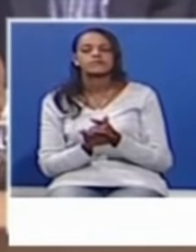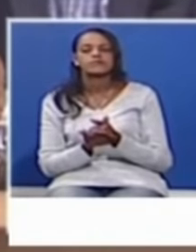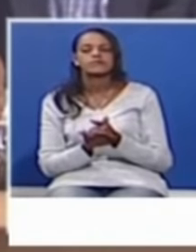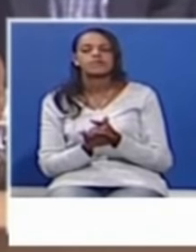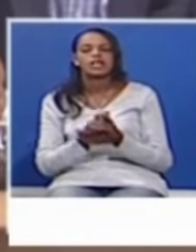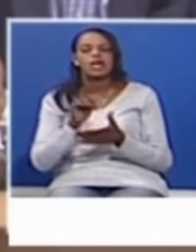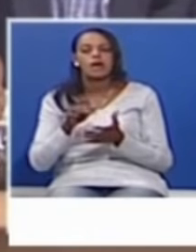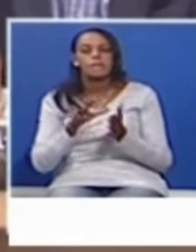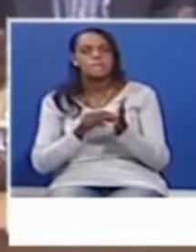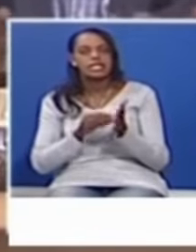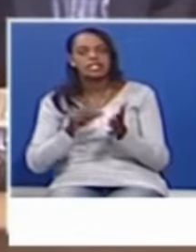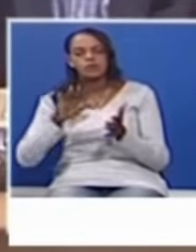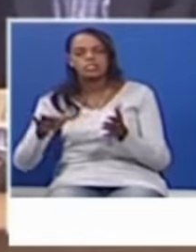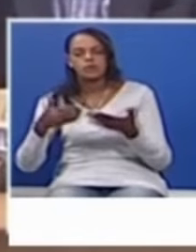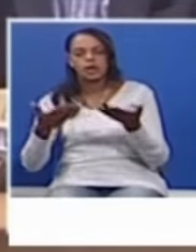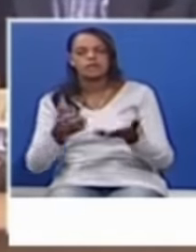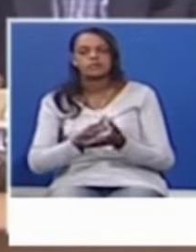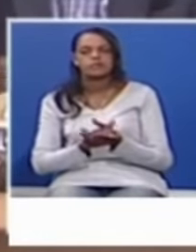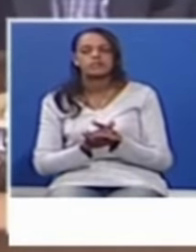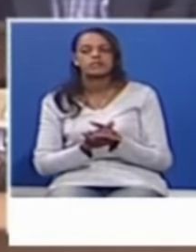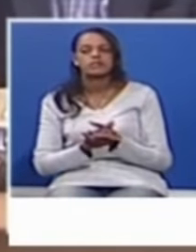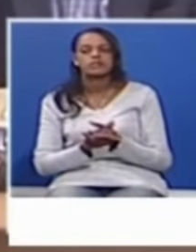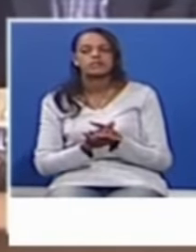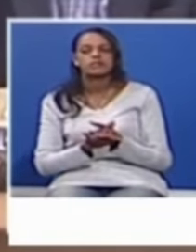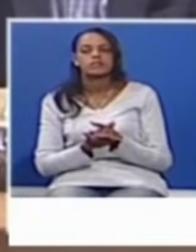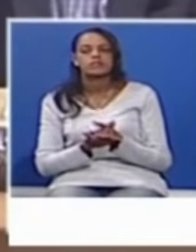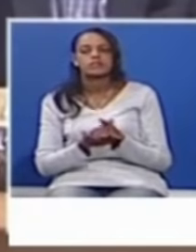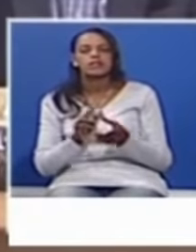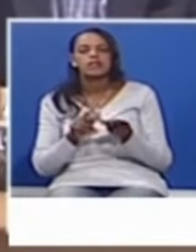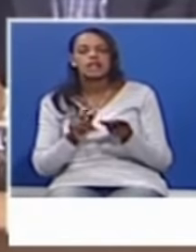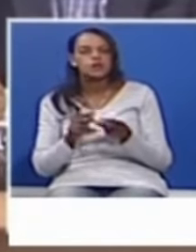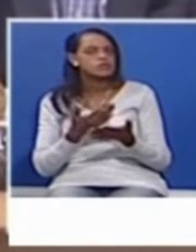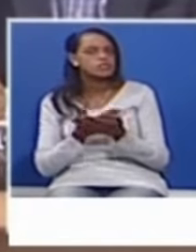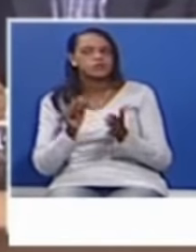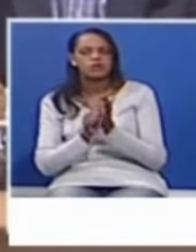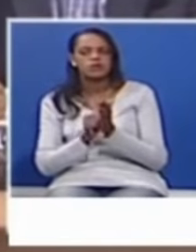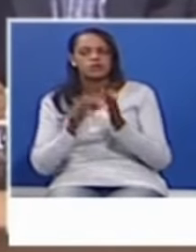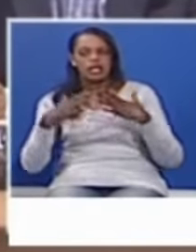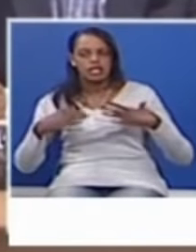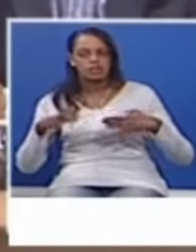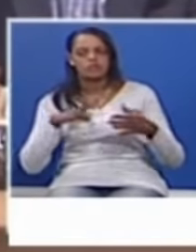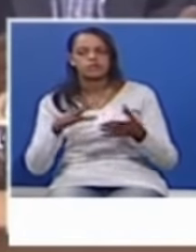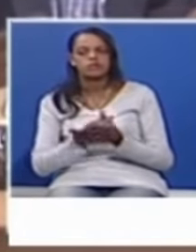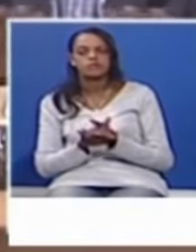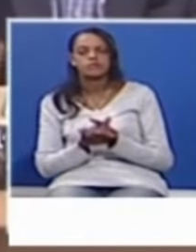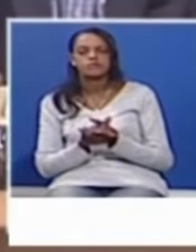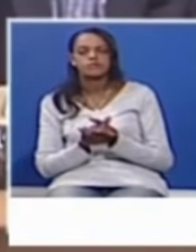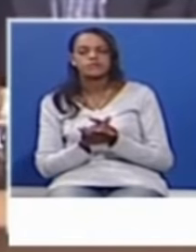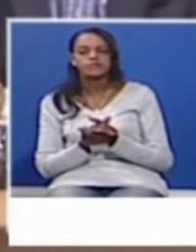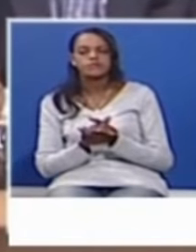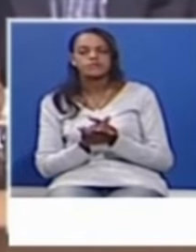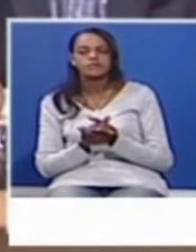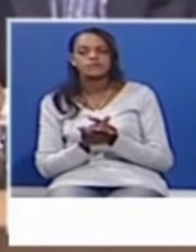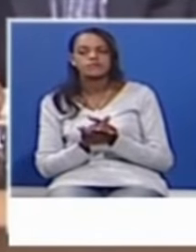عبت يسا معدال كالوت زي ملكتهم اكالاتونا لو كم